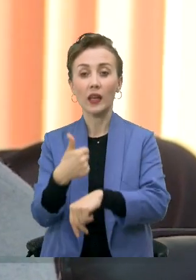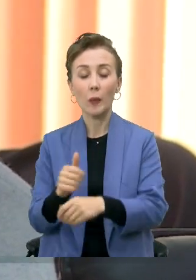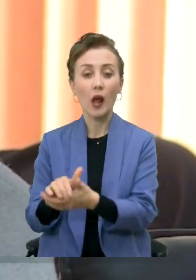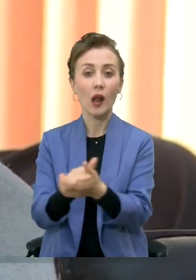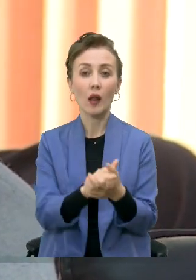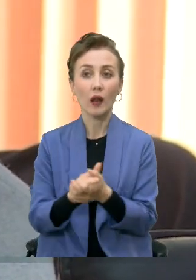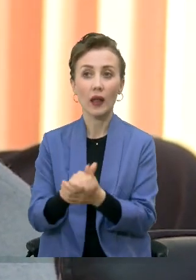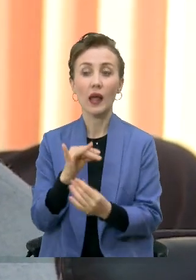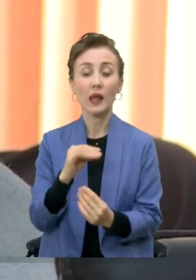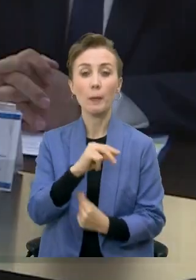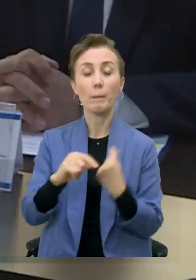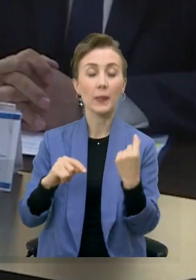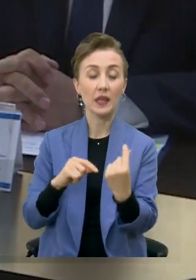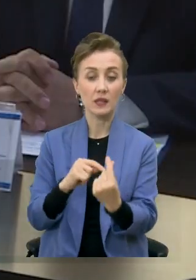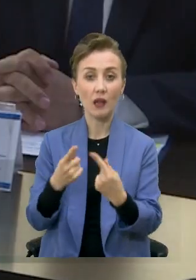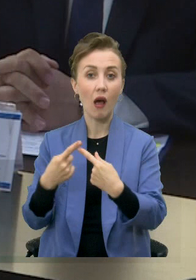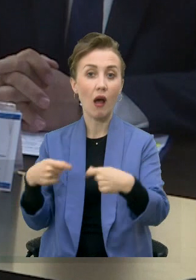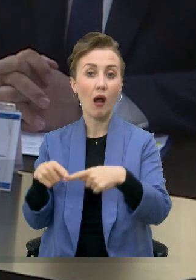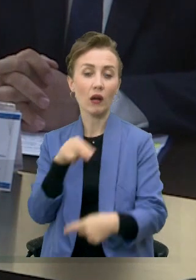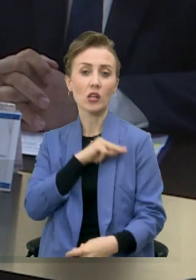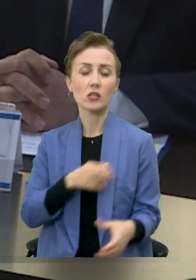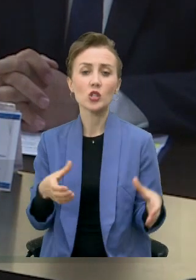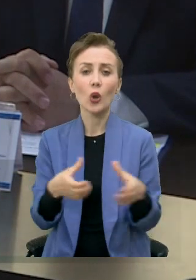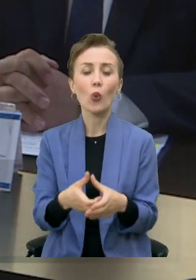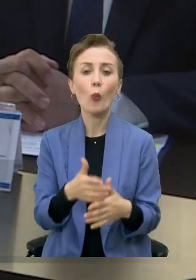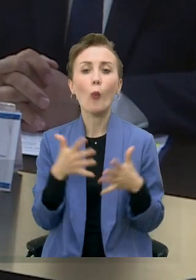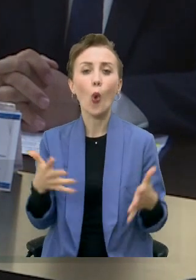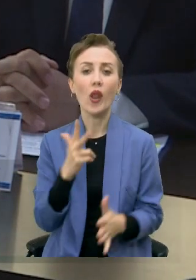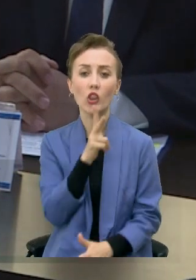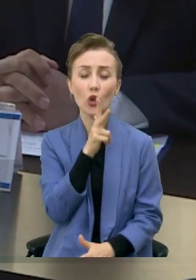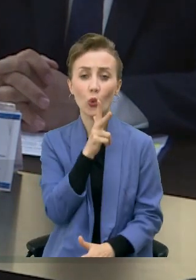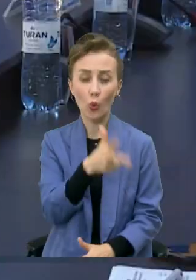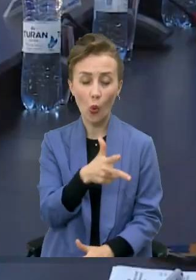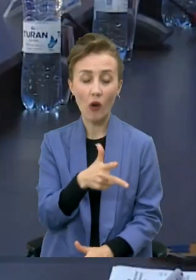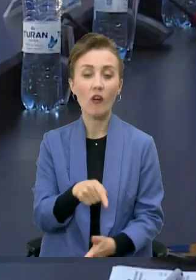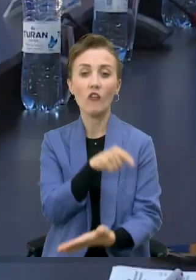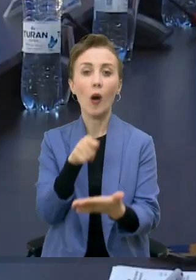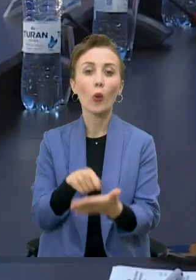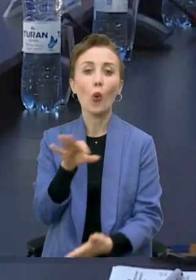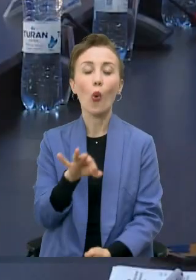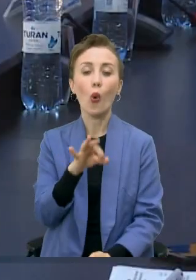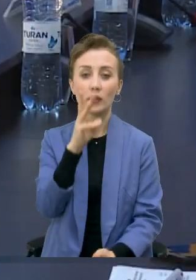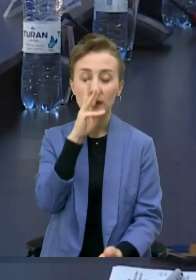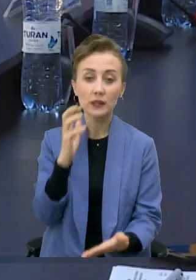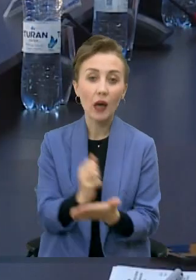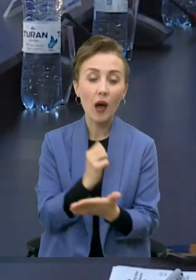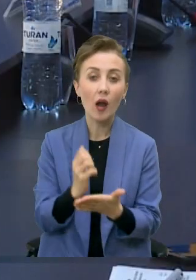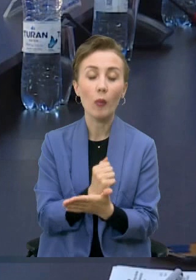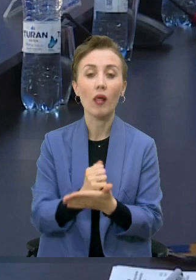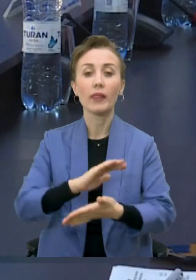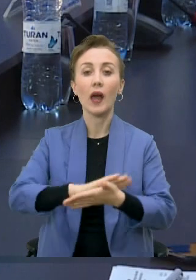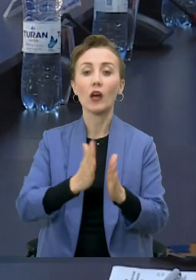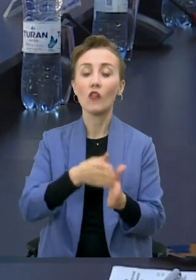ассоциация предпринимателей. Организации сотрудничают более 3 лет, рассматривая вопросы заработных и социальных выплат, заключения